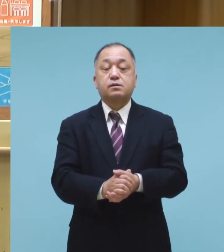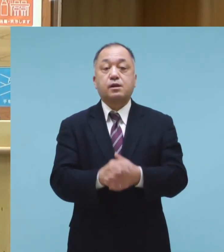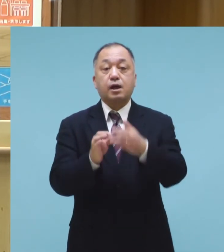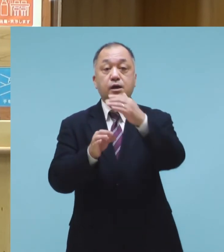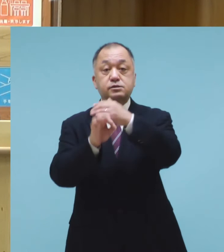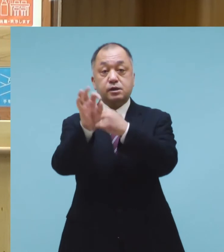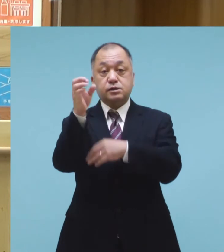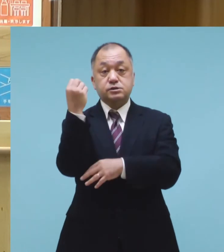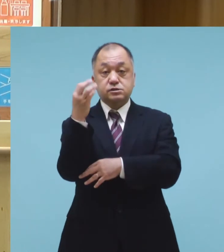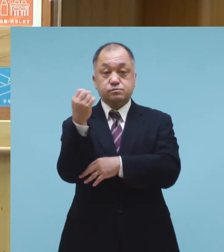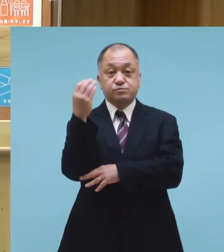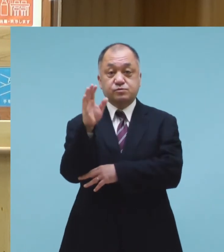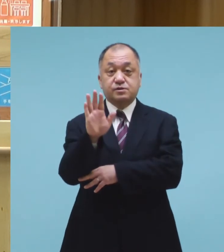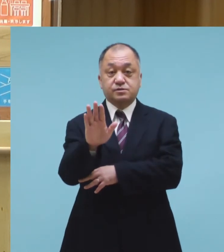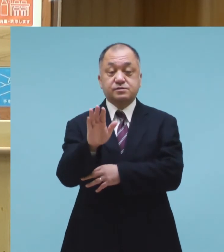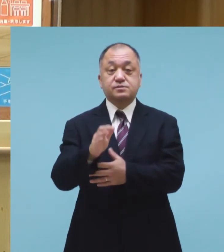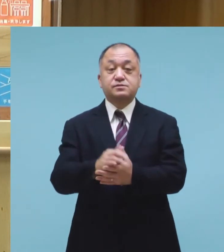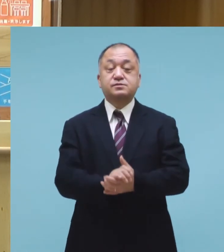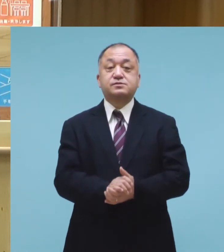朝日新聞の斉藤です。